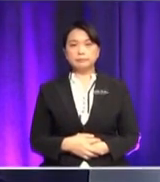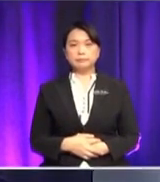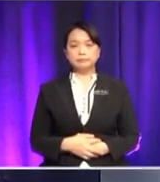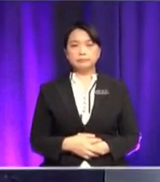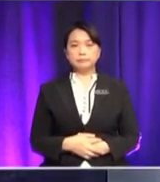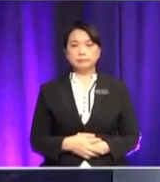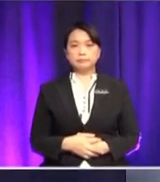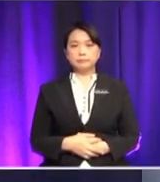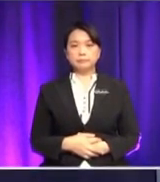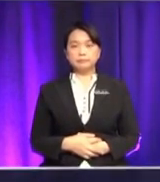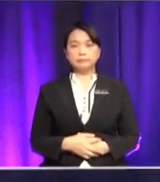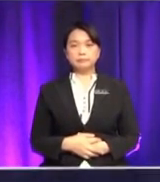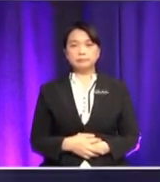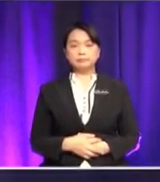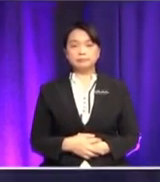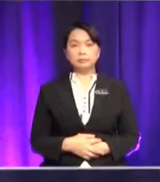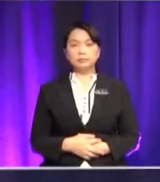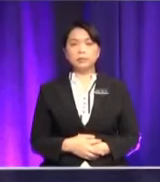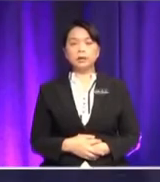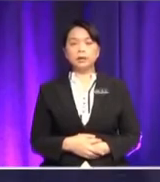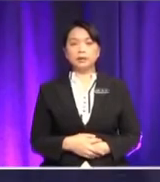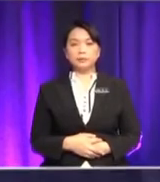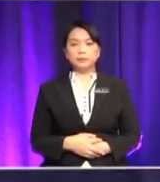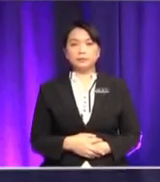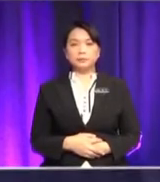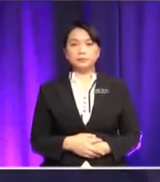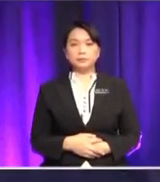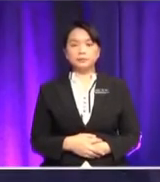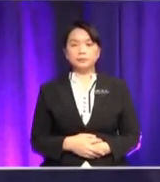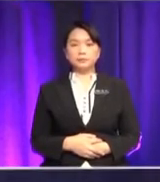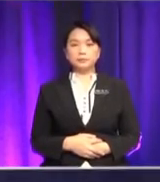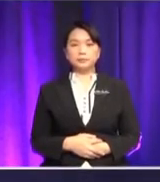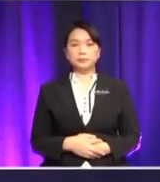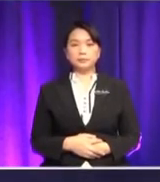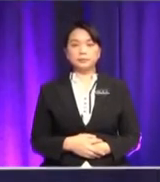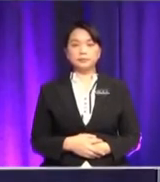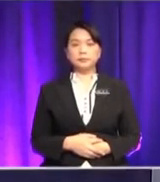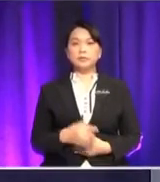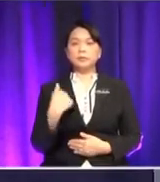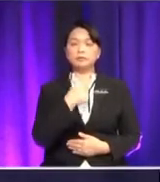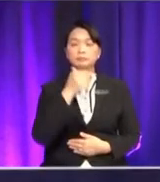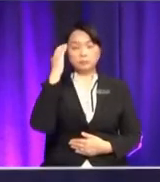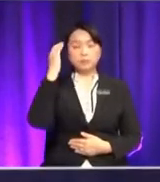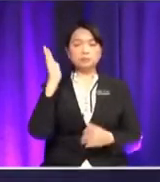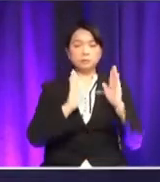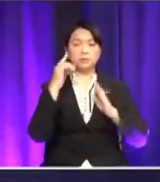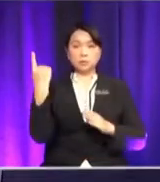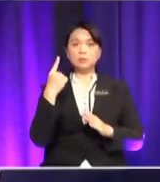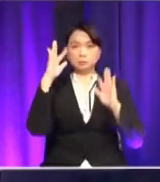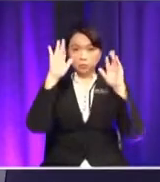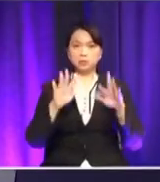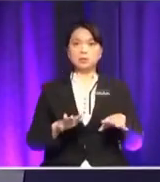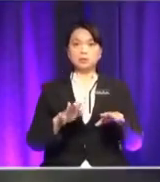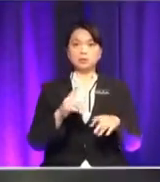kehendaki kecuraman itu bertujuan untuk pengaliran air hujan yang deras Oke kita tahu melisensikan kalau hujan oke